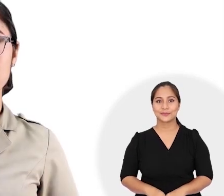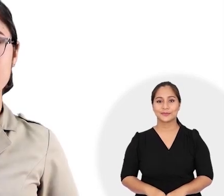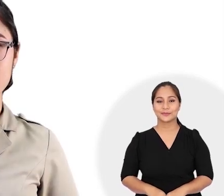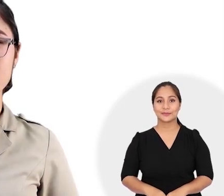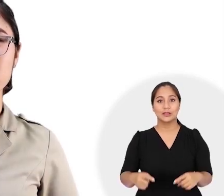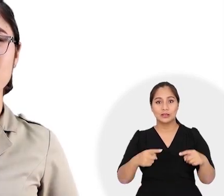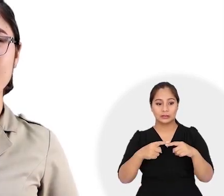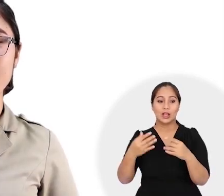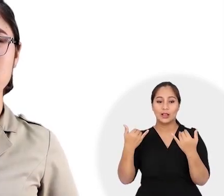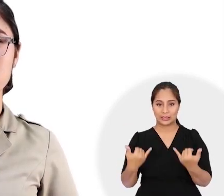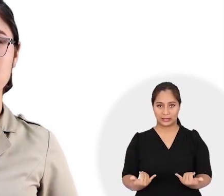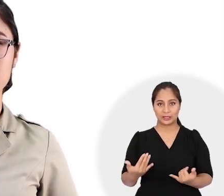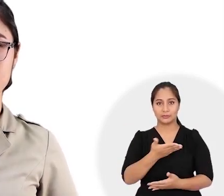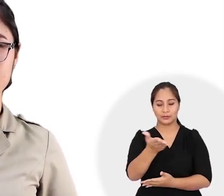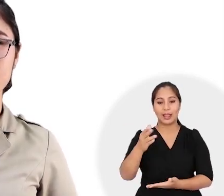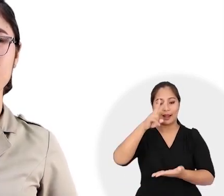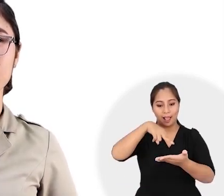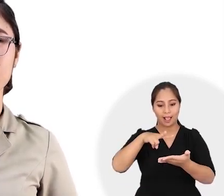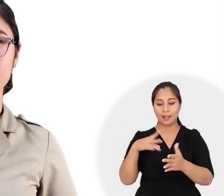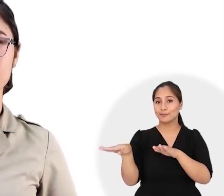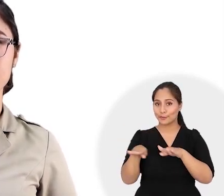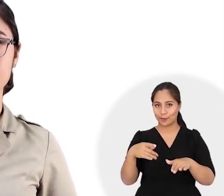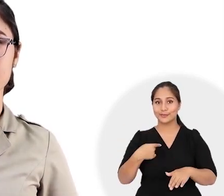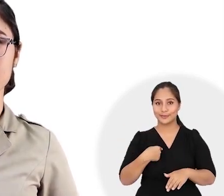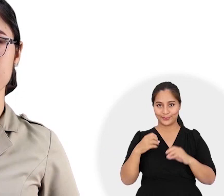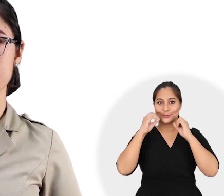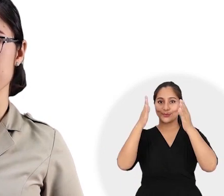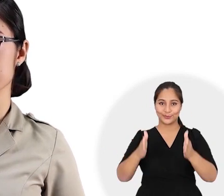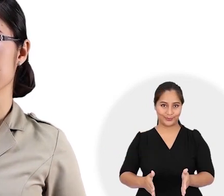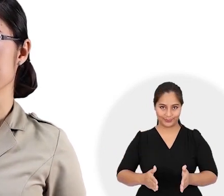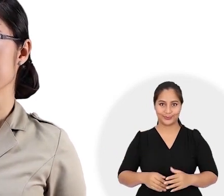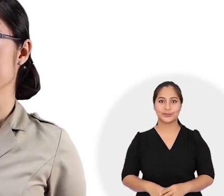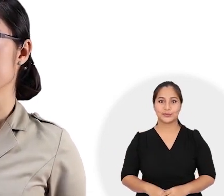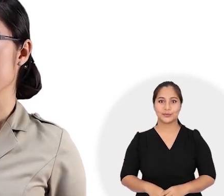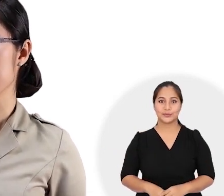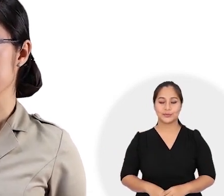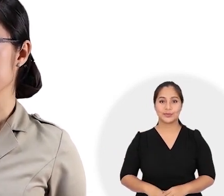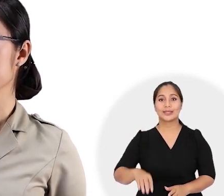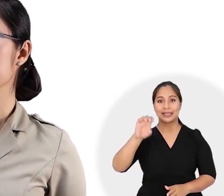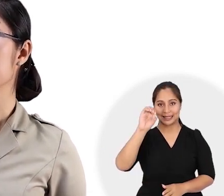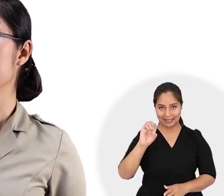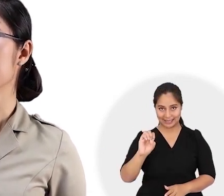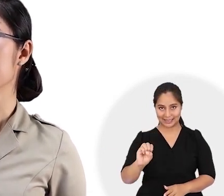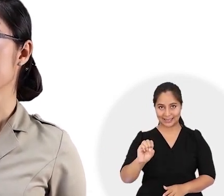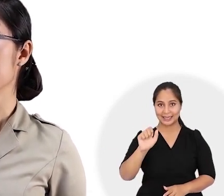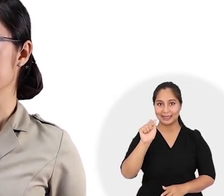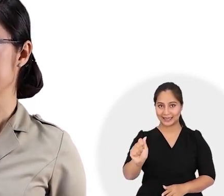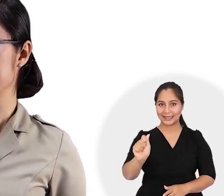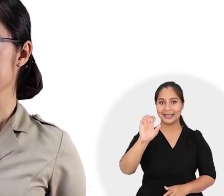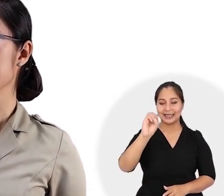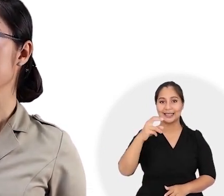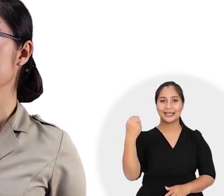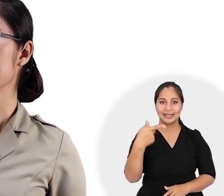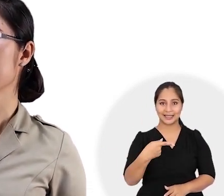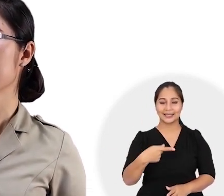ต่อไปนี้พวกหลานอ่านพร้อมครูเด้ออิง